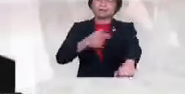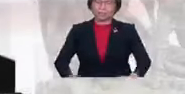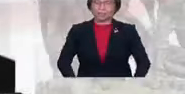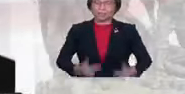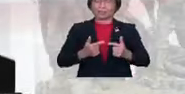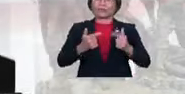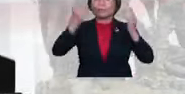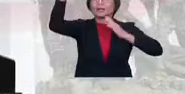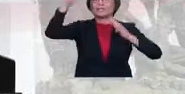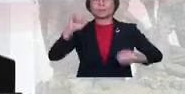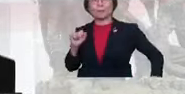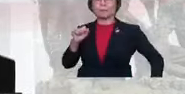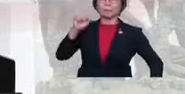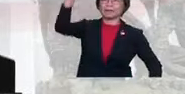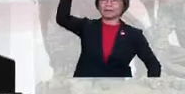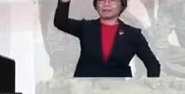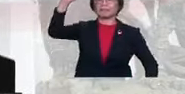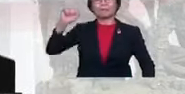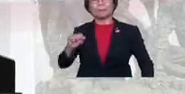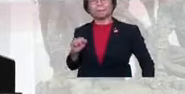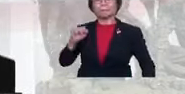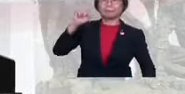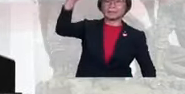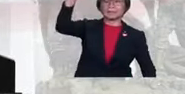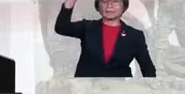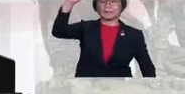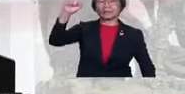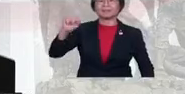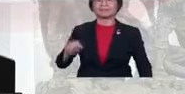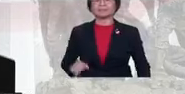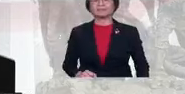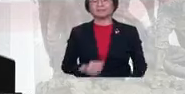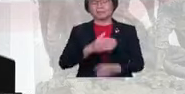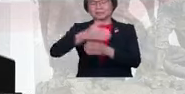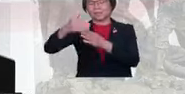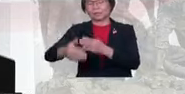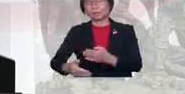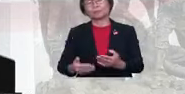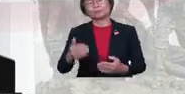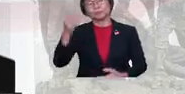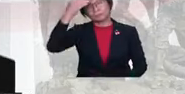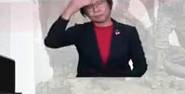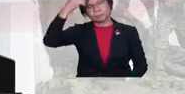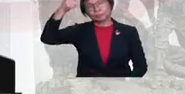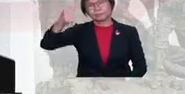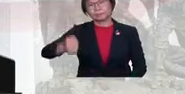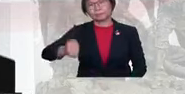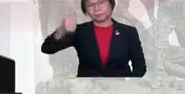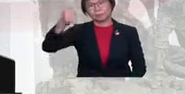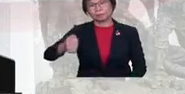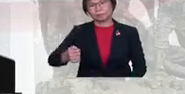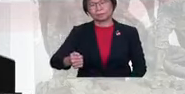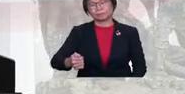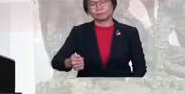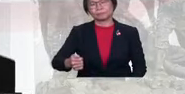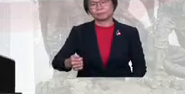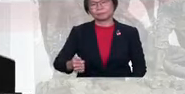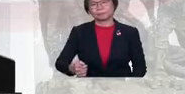merdeka merdeka merdeka sekian mobil Ahi Taufiq walhidayah Wassalamualaikum